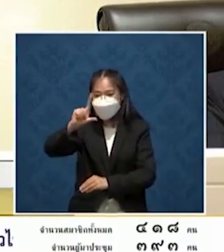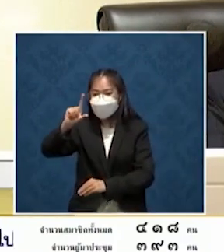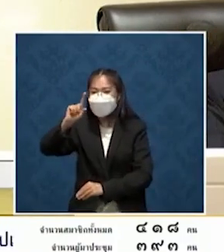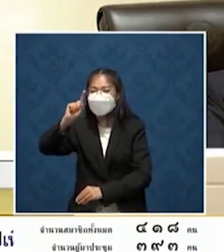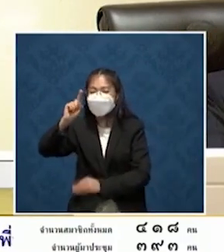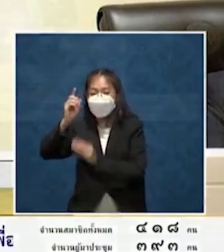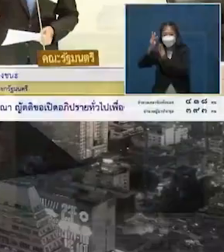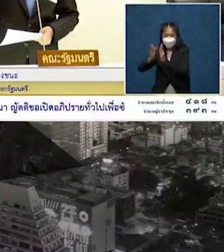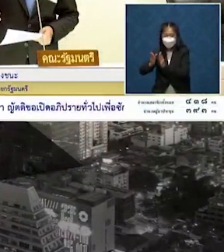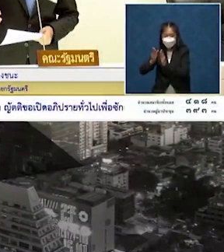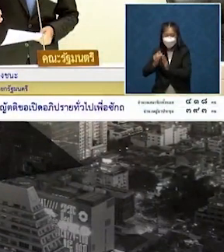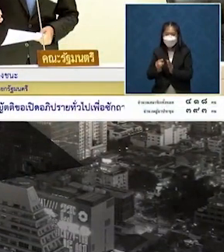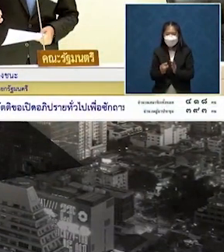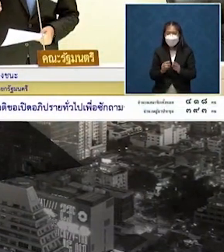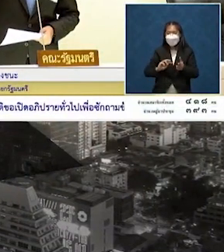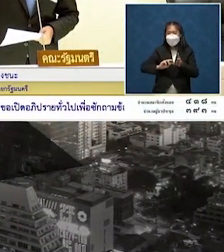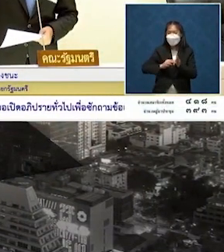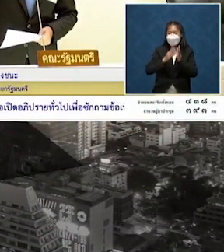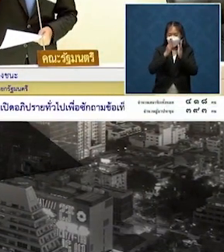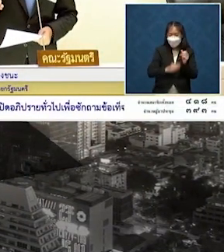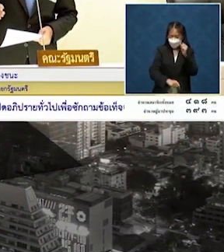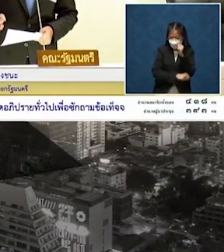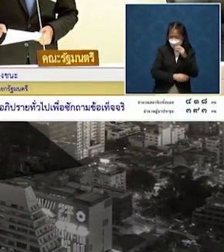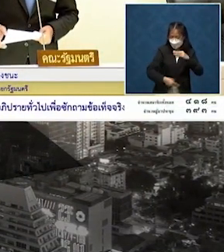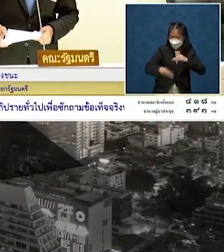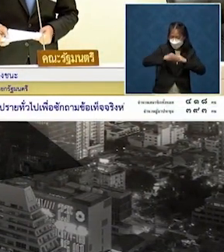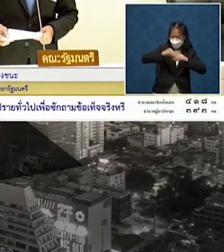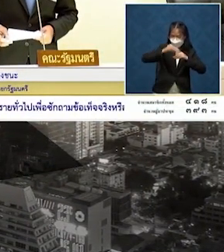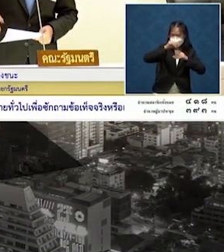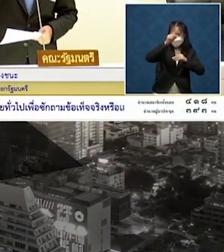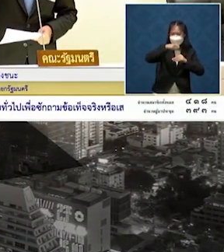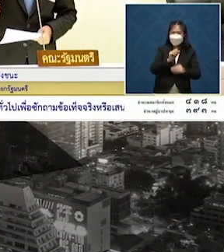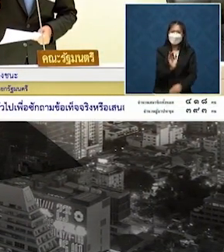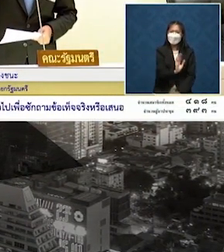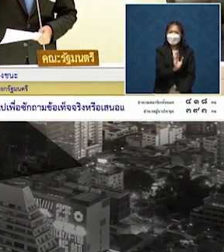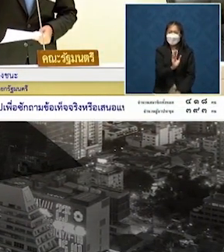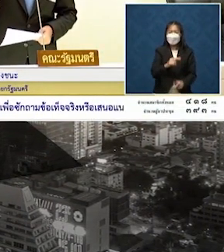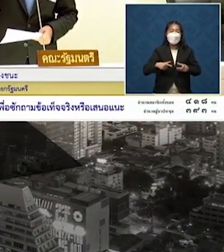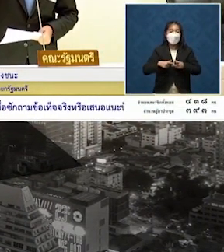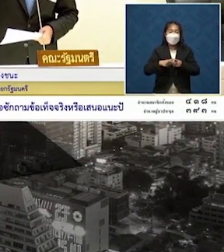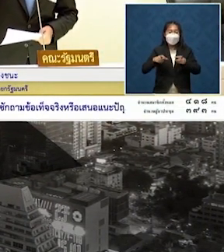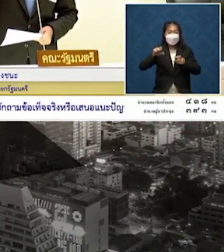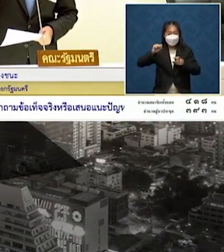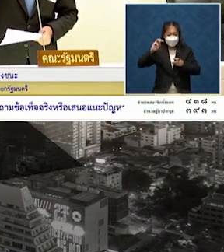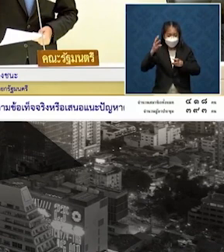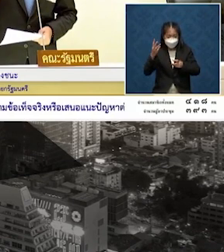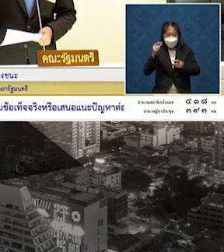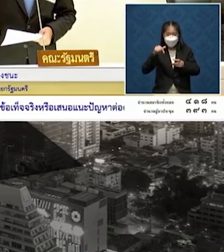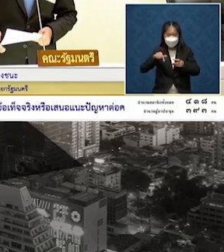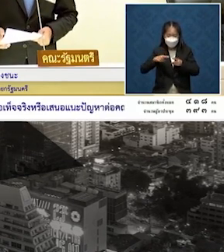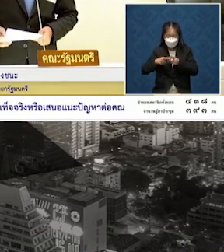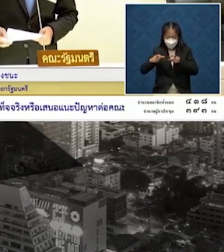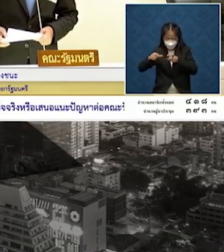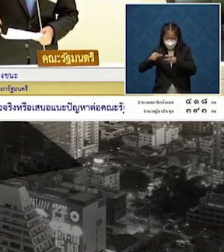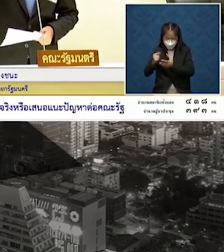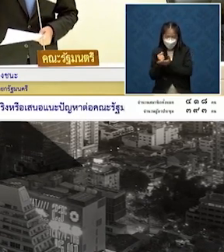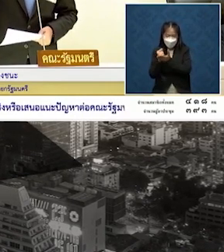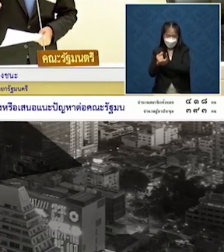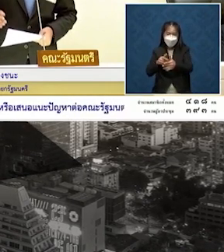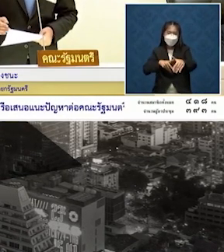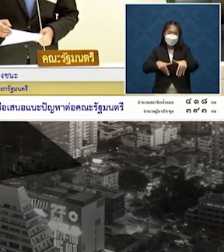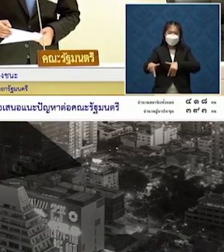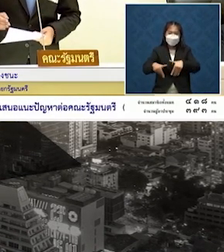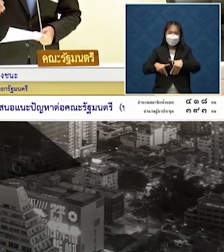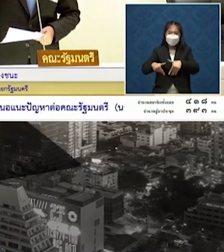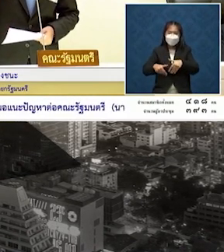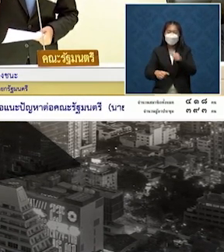ท่านต้องเข้าใจ ฝ่ายค้านจะทำต่อไหมล่ะถ้าเปลี่ยนขั้วใช่ไหม โจมตีด้วยค่านะแต่ไม่กล้าประกาศเป็นนโยบ